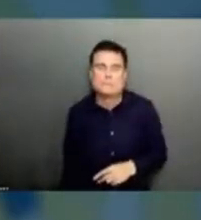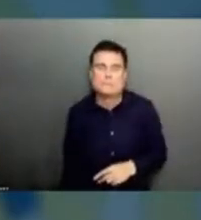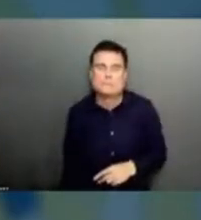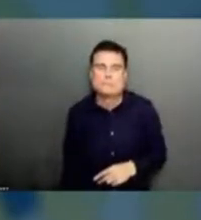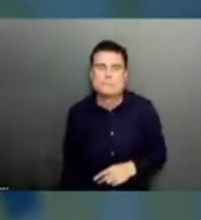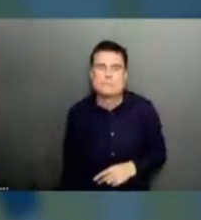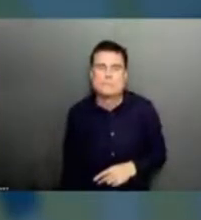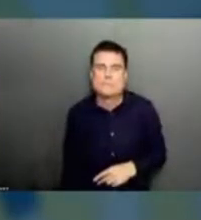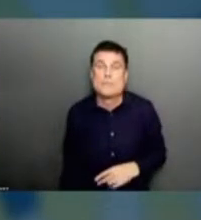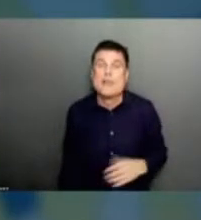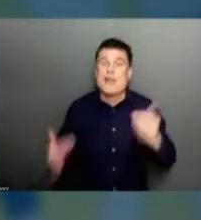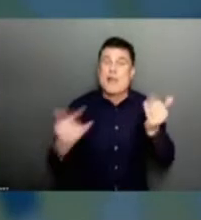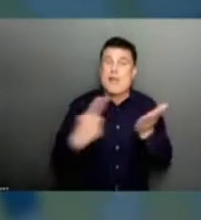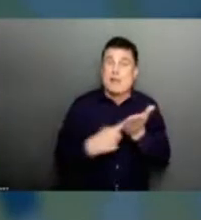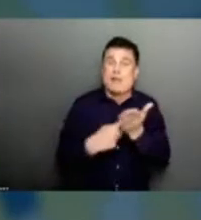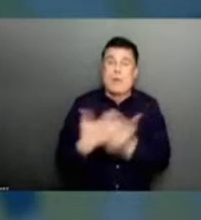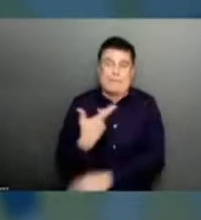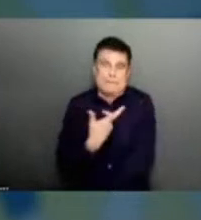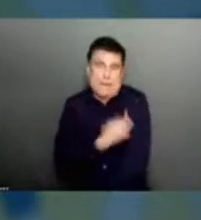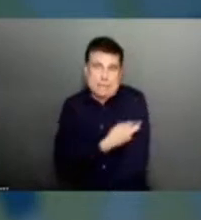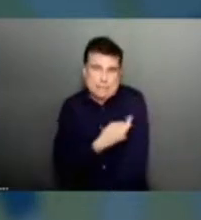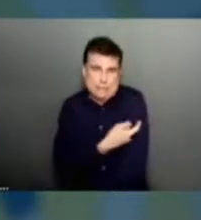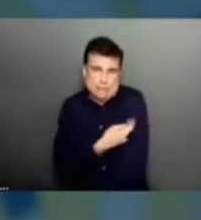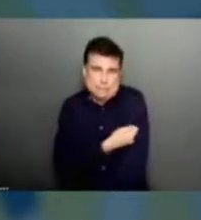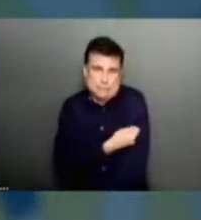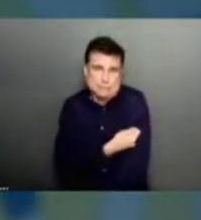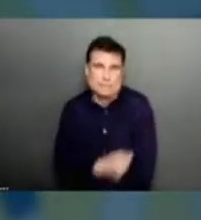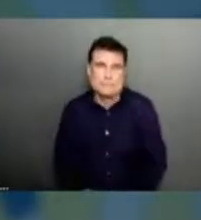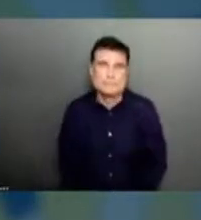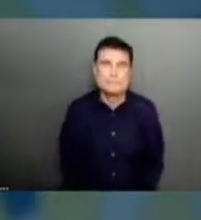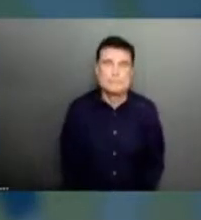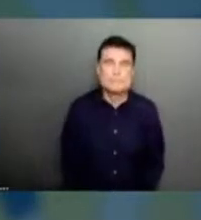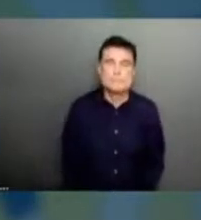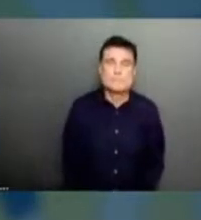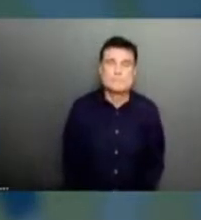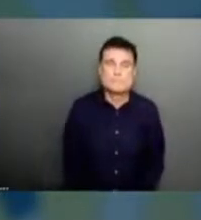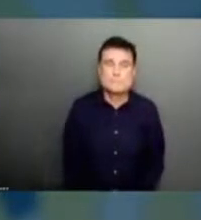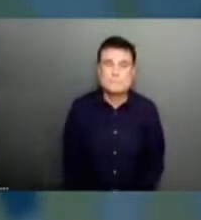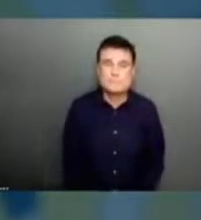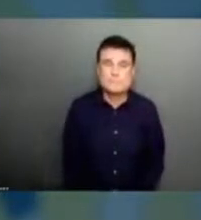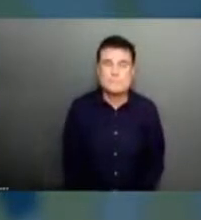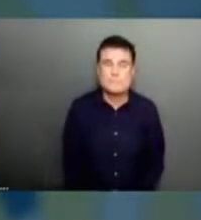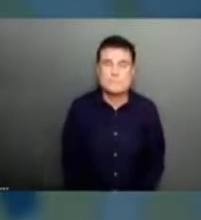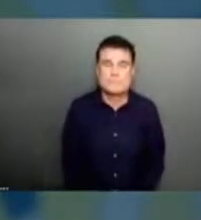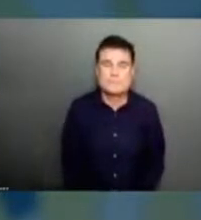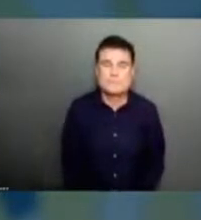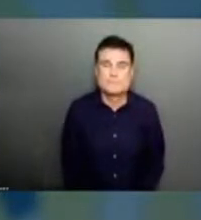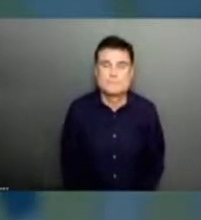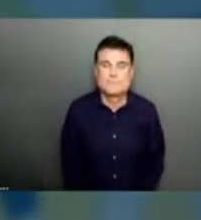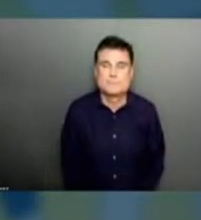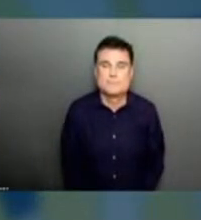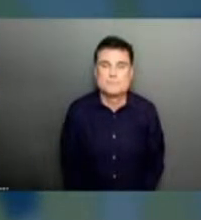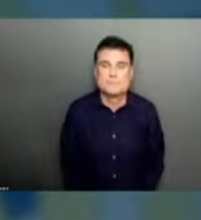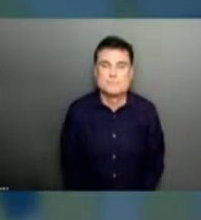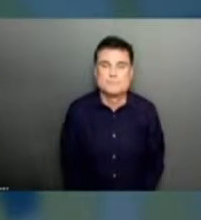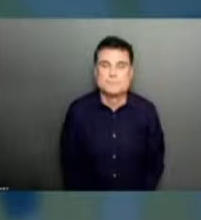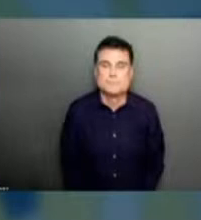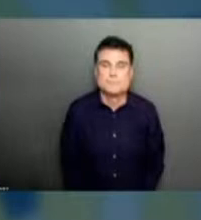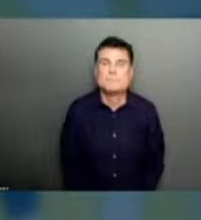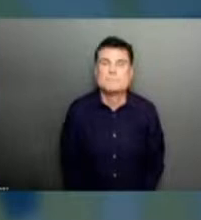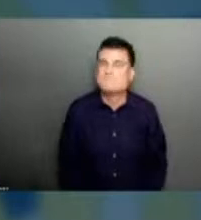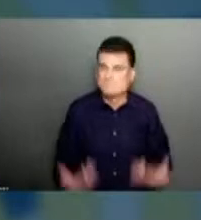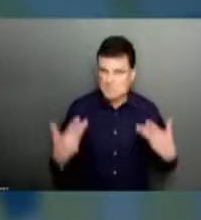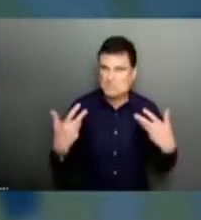很正面的 immunizations 一个消 available 息 to 啊， us 这个 now. 是现在到 So 20 as of this morning, not only do we have the